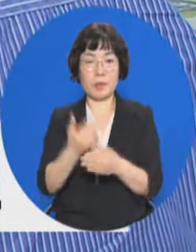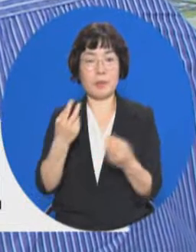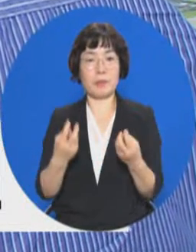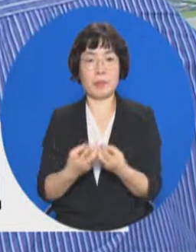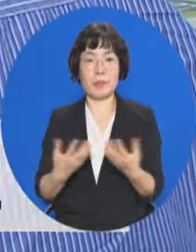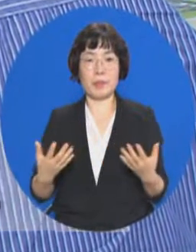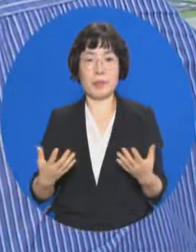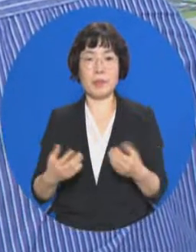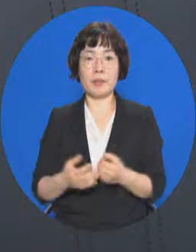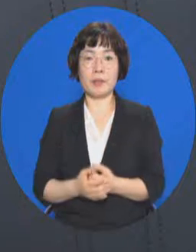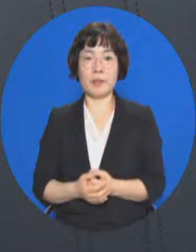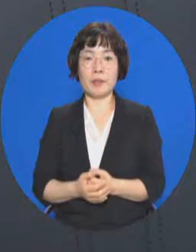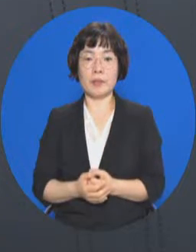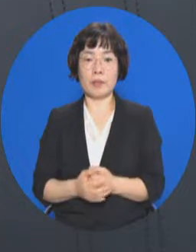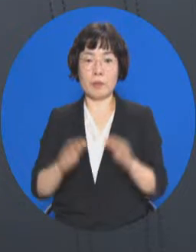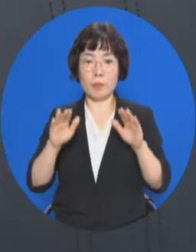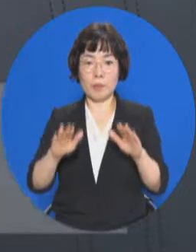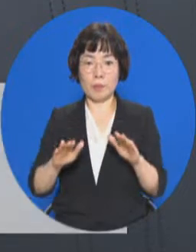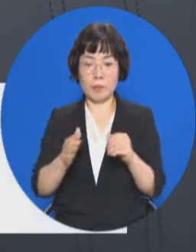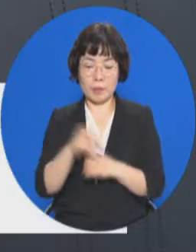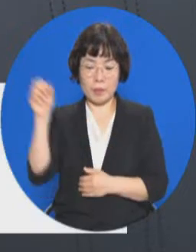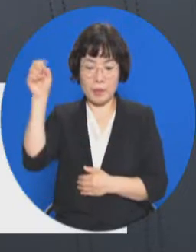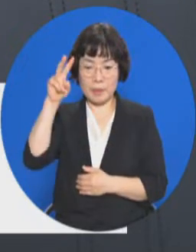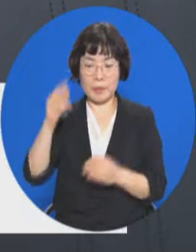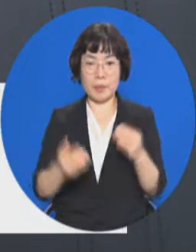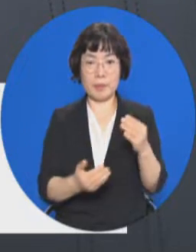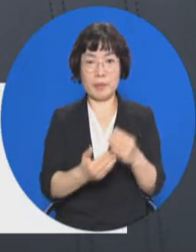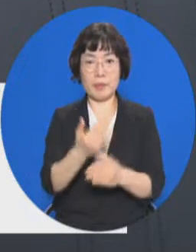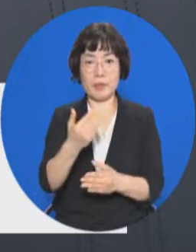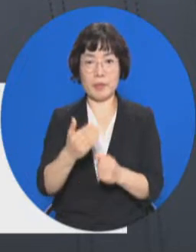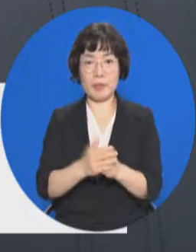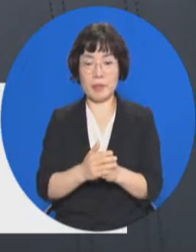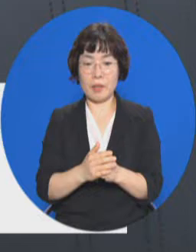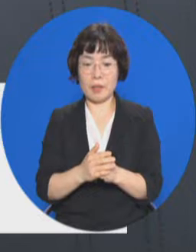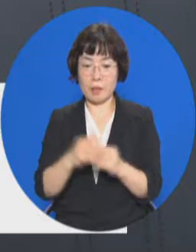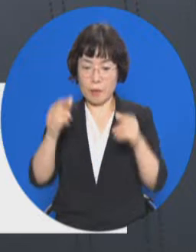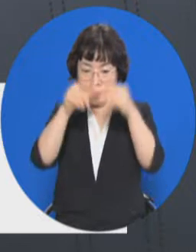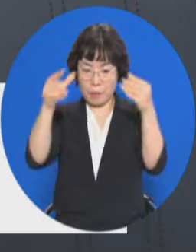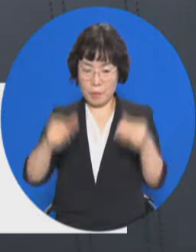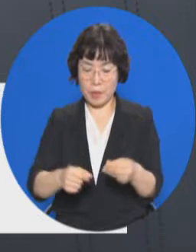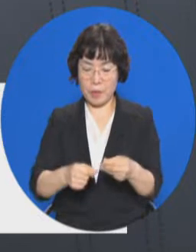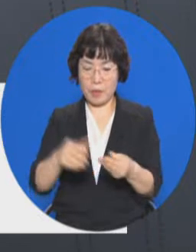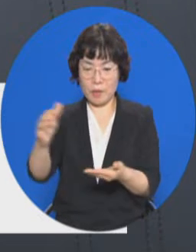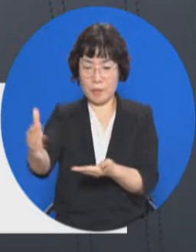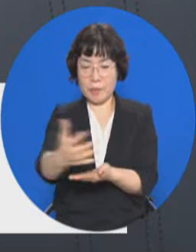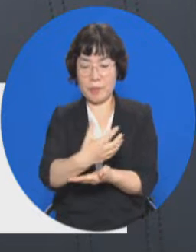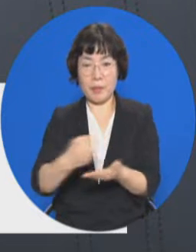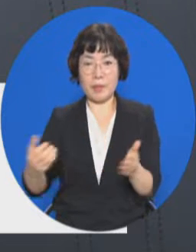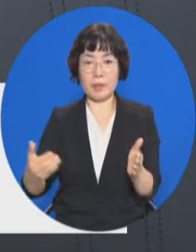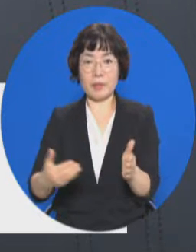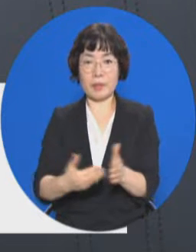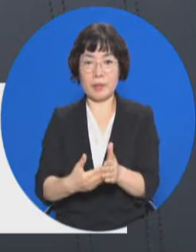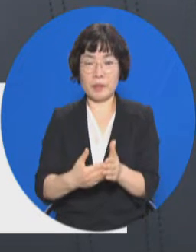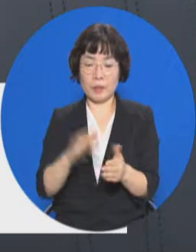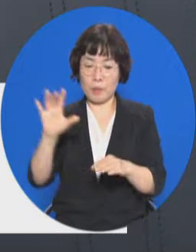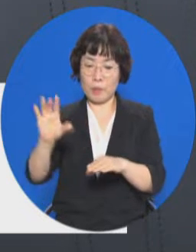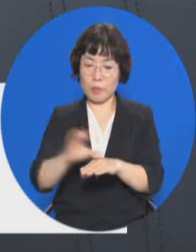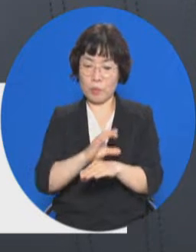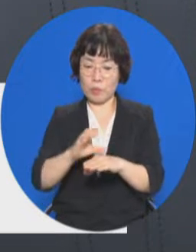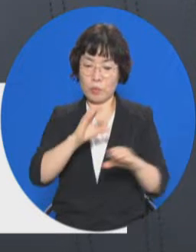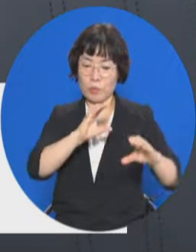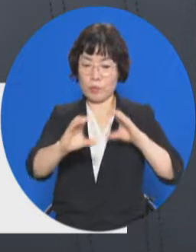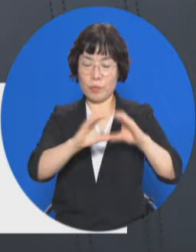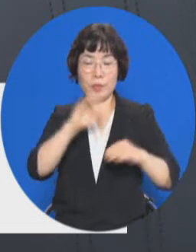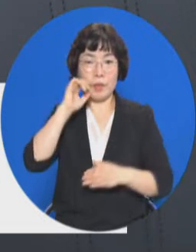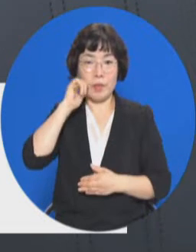수 없었습니다. 오늘은 이제 갑자기 일어난 일이고 패드를 다 지금 가둬놓은 상태라 그렇게 이제 쌍방 소통